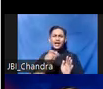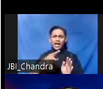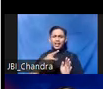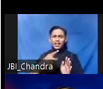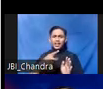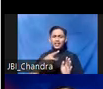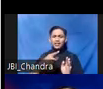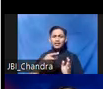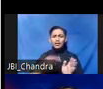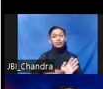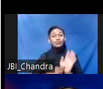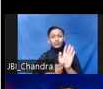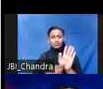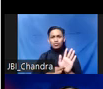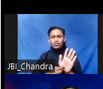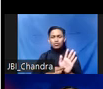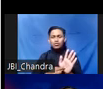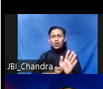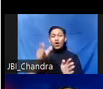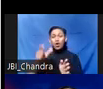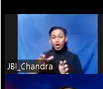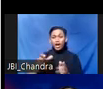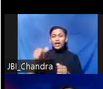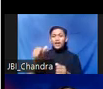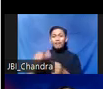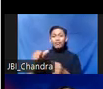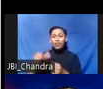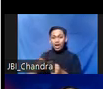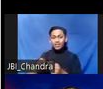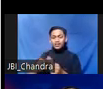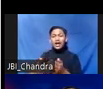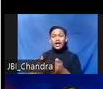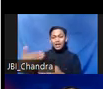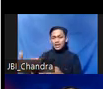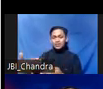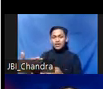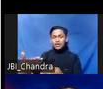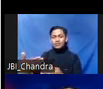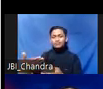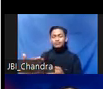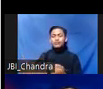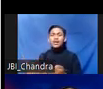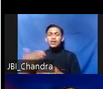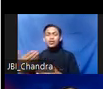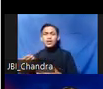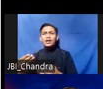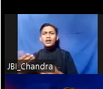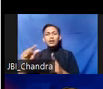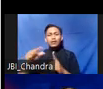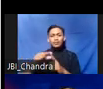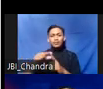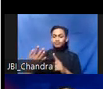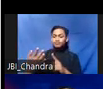pustakanya yang keempat yaitu plagiarisme adalah mengakui kayak seorang sebagai milik anda tanpa